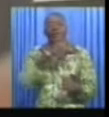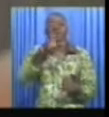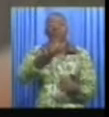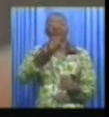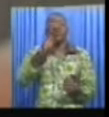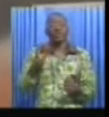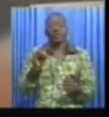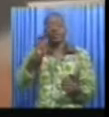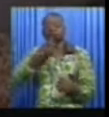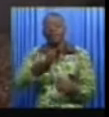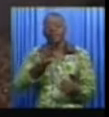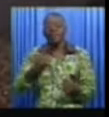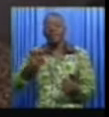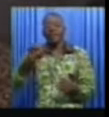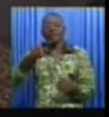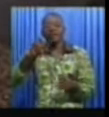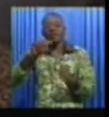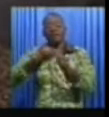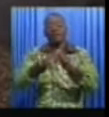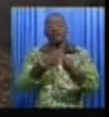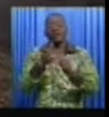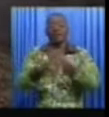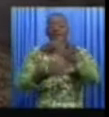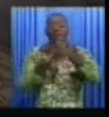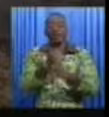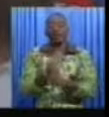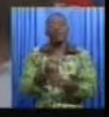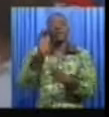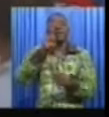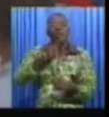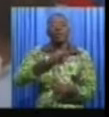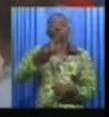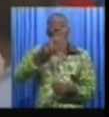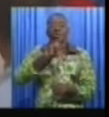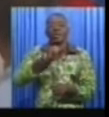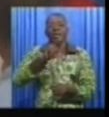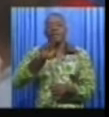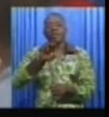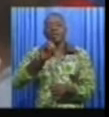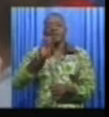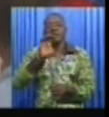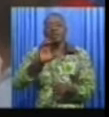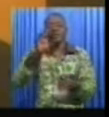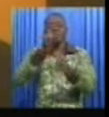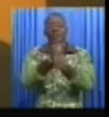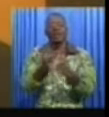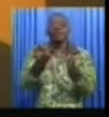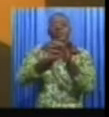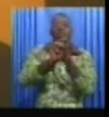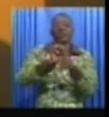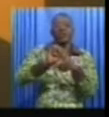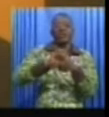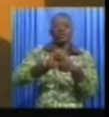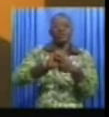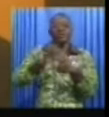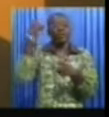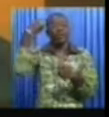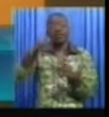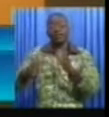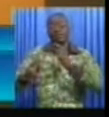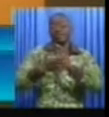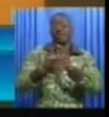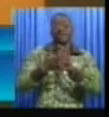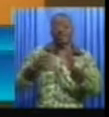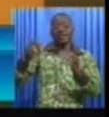courts métrages à réaliser chaque année, le Maroc est pris en exemple. Le Maroc a une industrie du cinéma qui est à